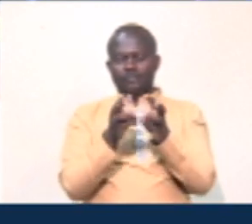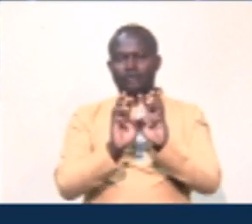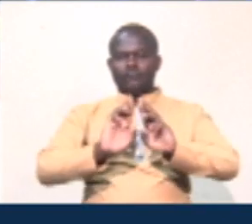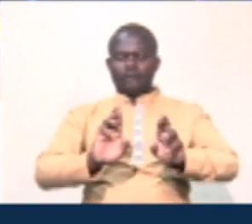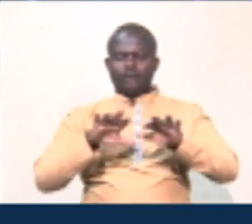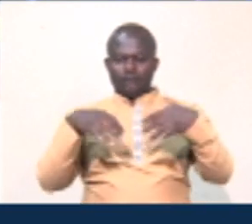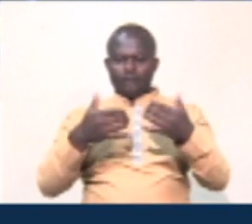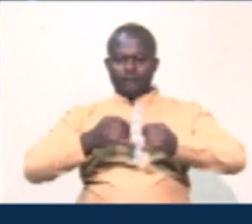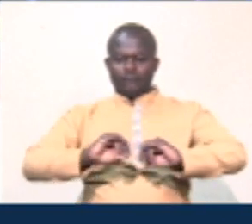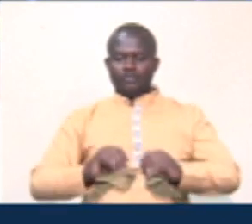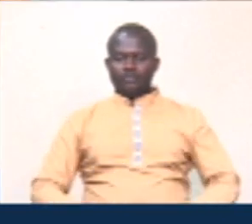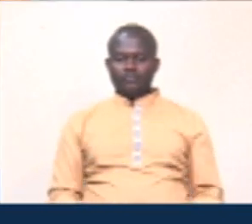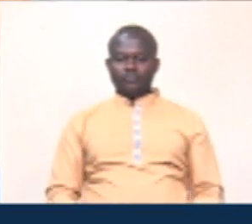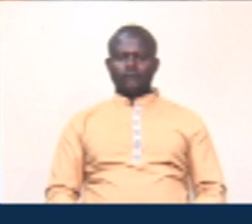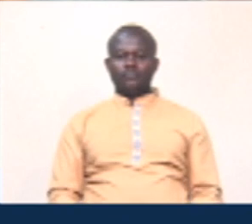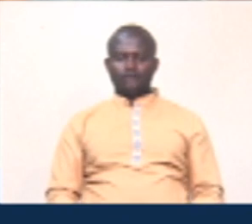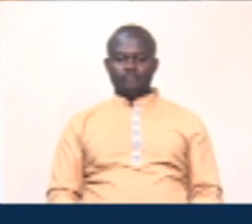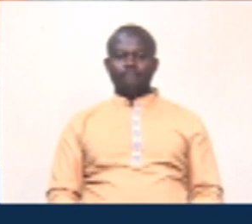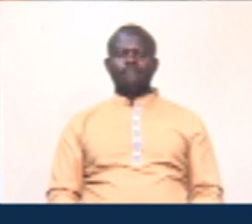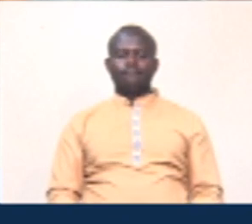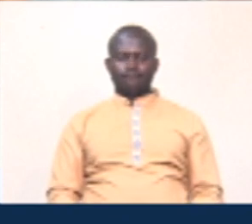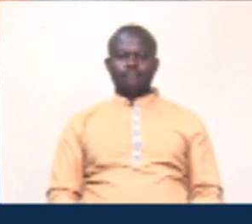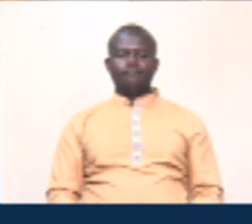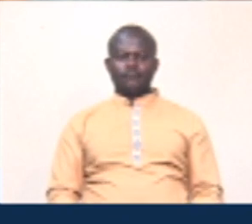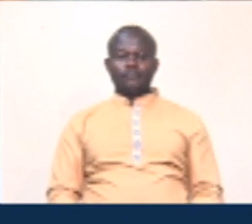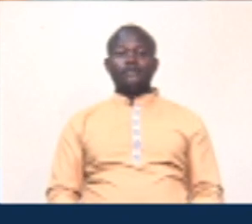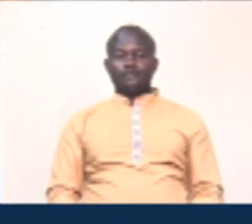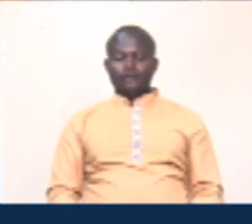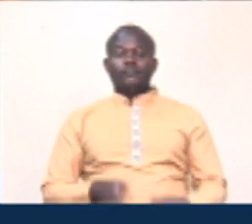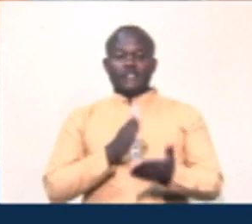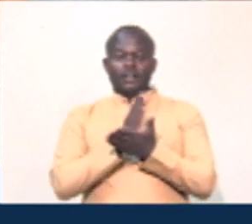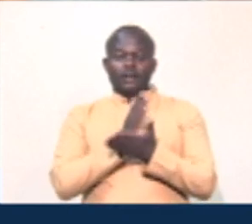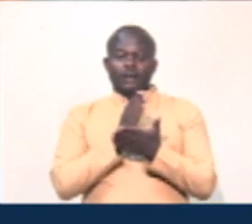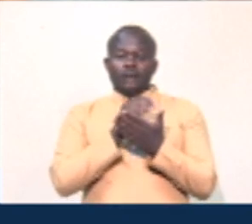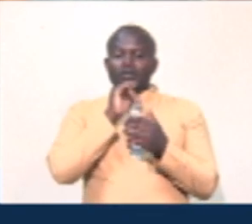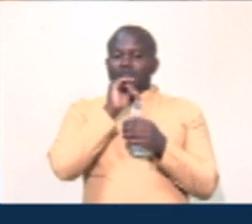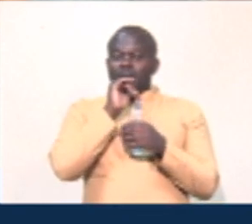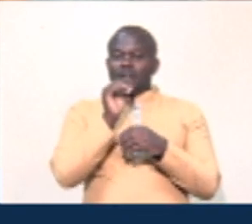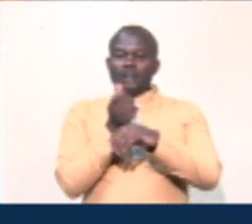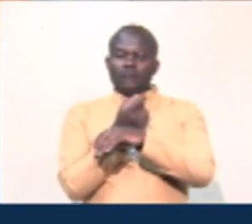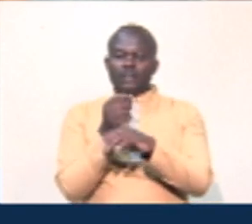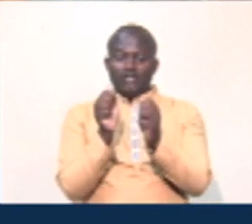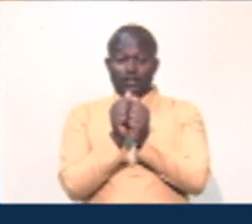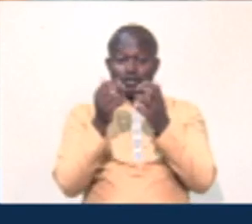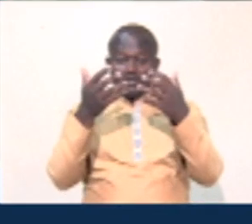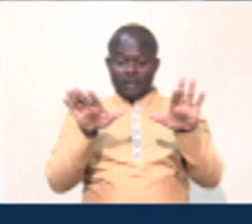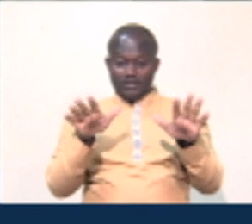bikorwa. Ngira ngo nta minota 10 nange inkuru aribwo